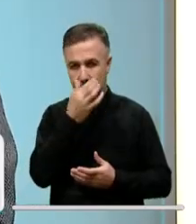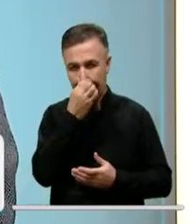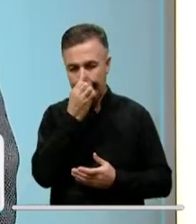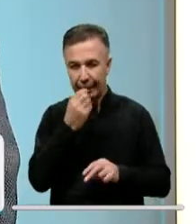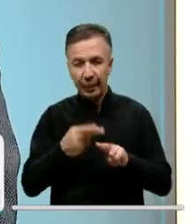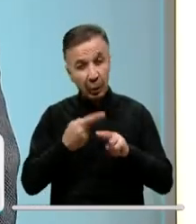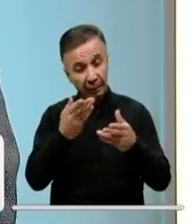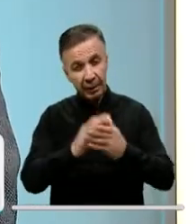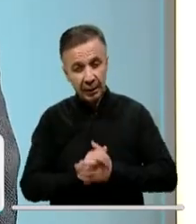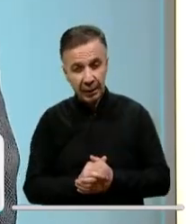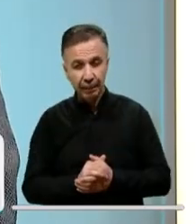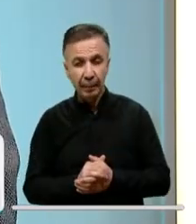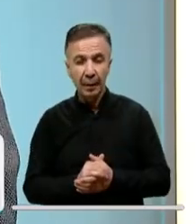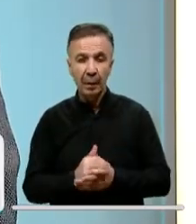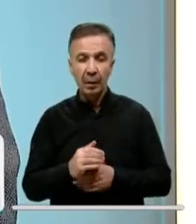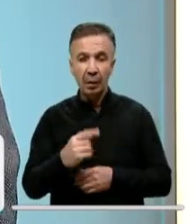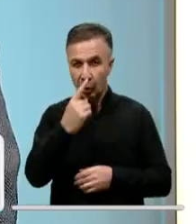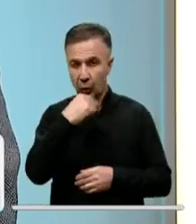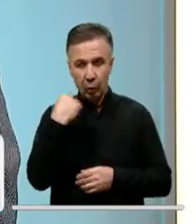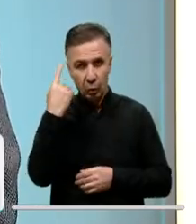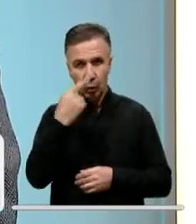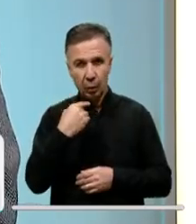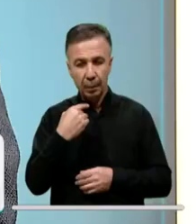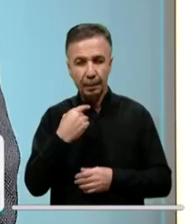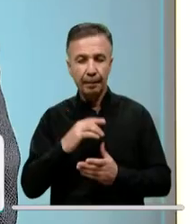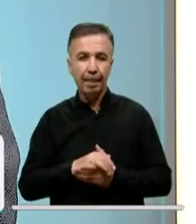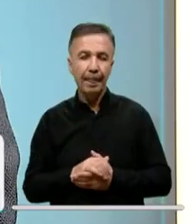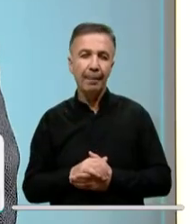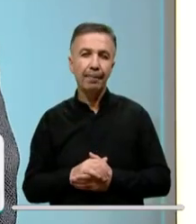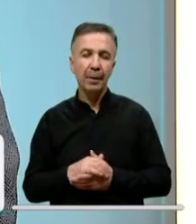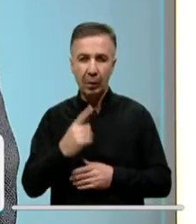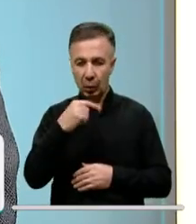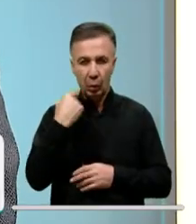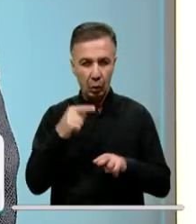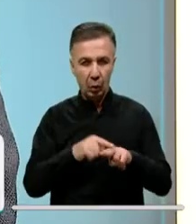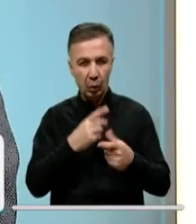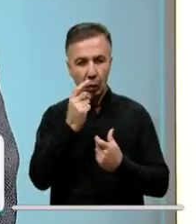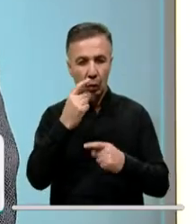Misal verirsek yüz kelimesi. Yüz kelimesinin